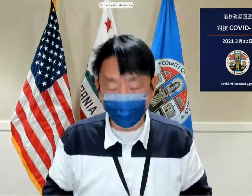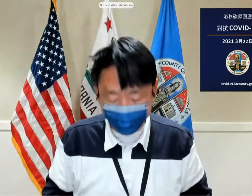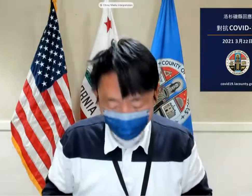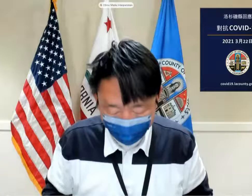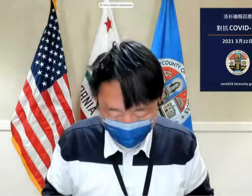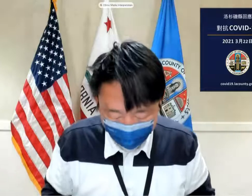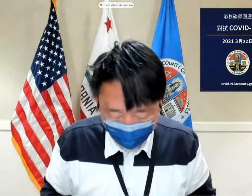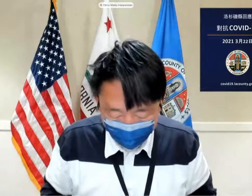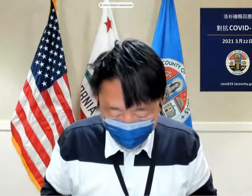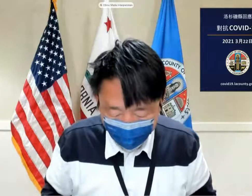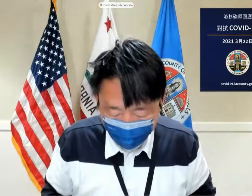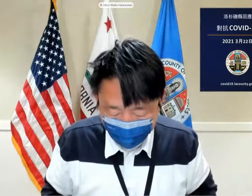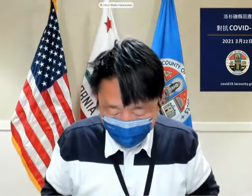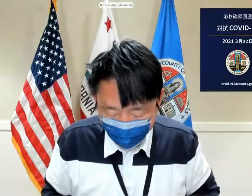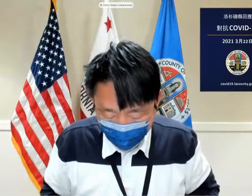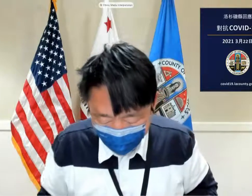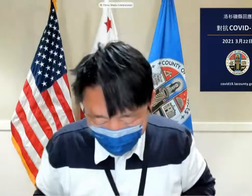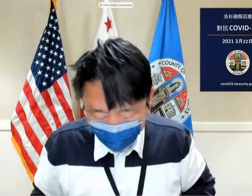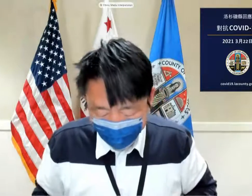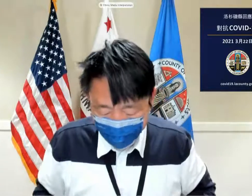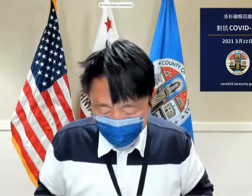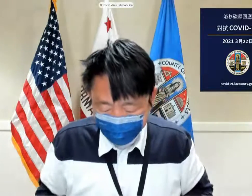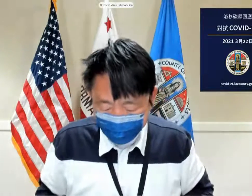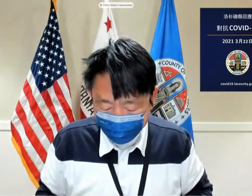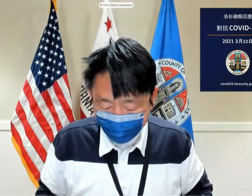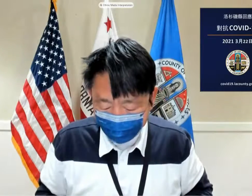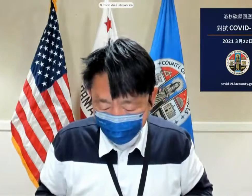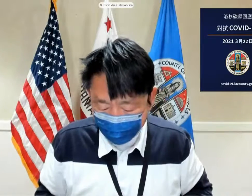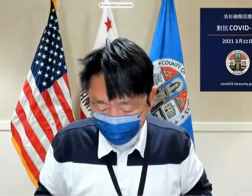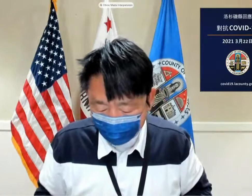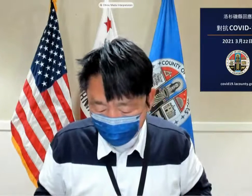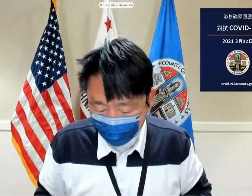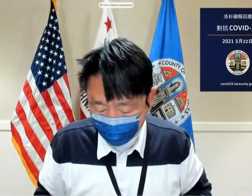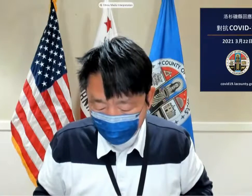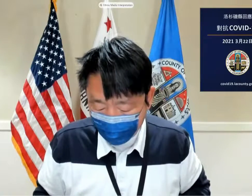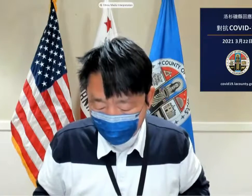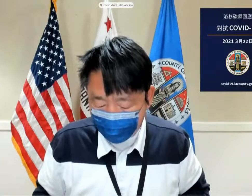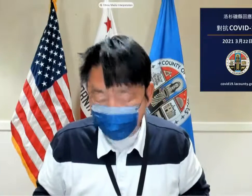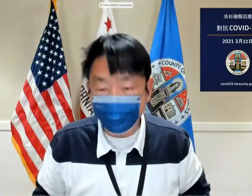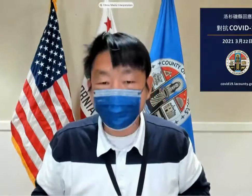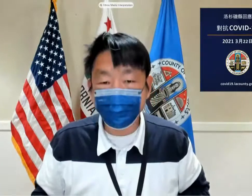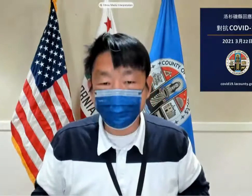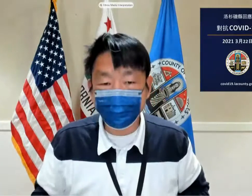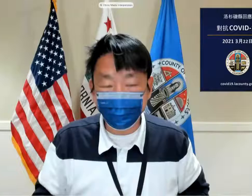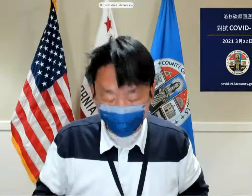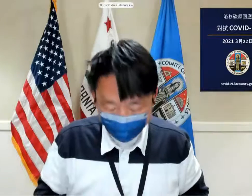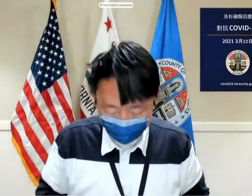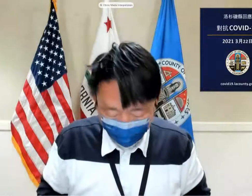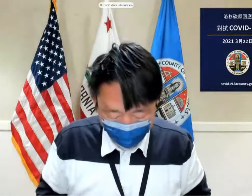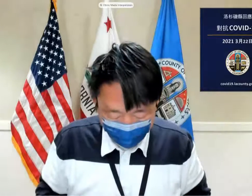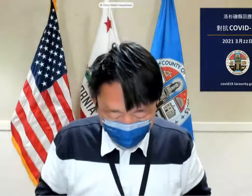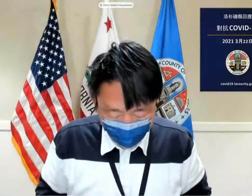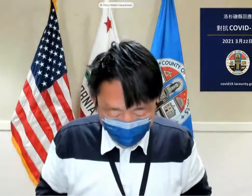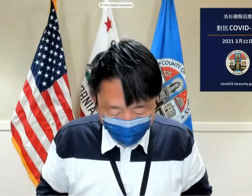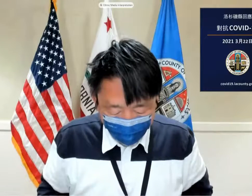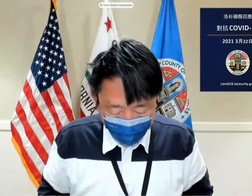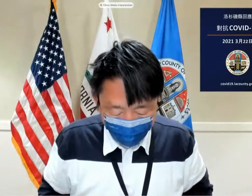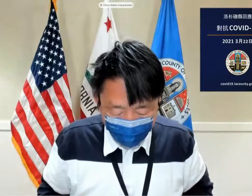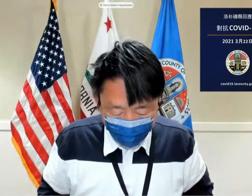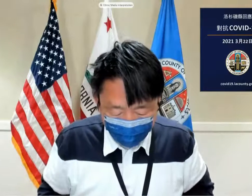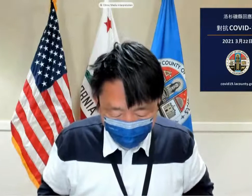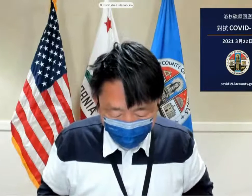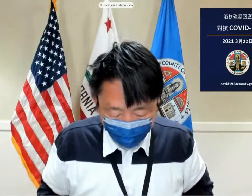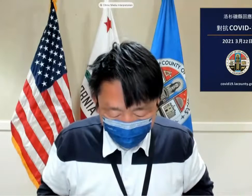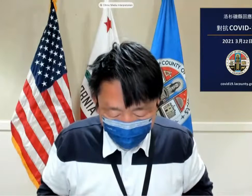等共同努力。我县在抑制新冠病毒传播得以取得了目前的状况。